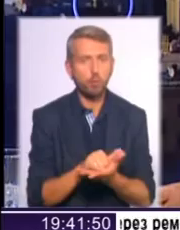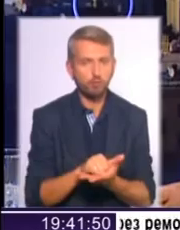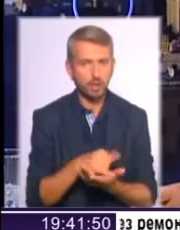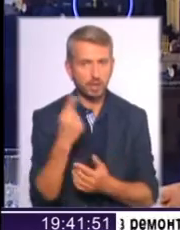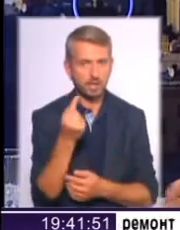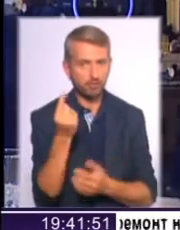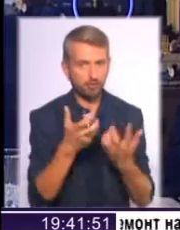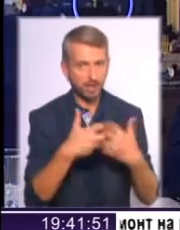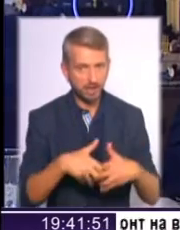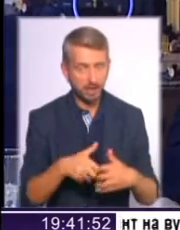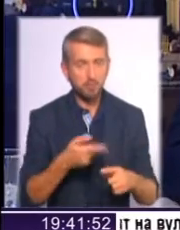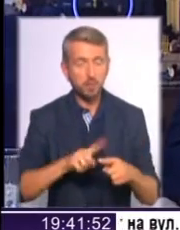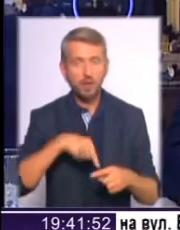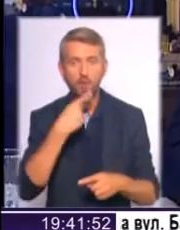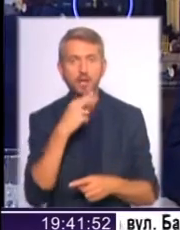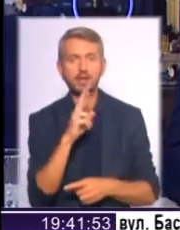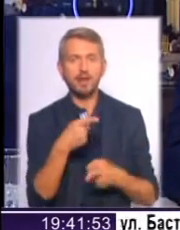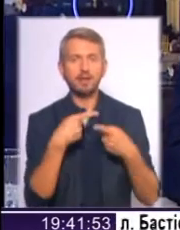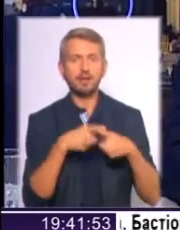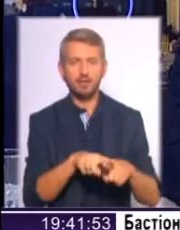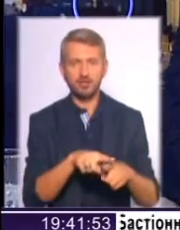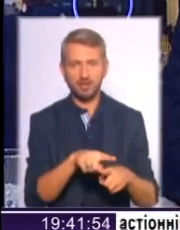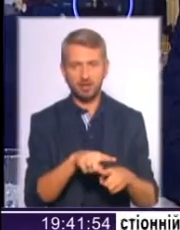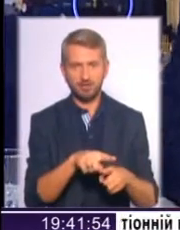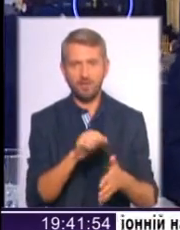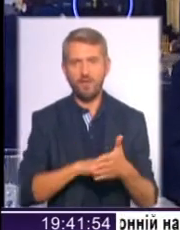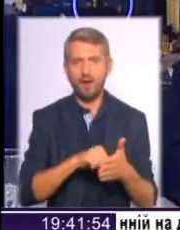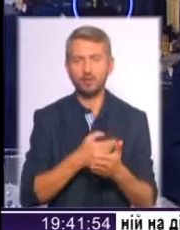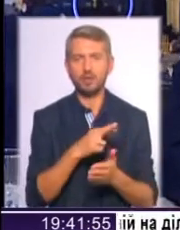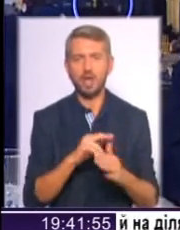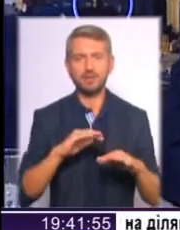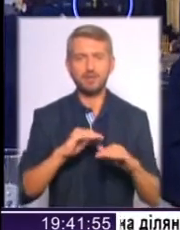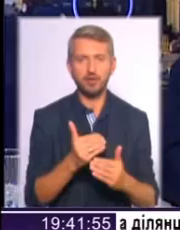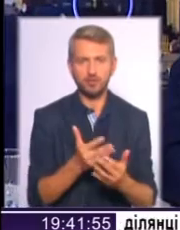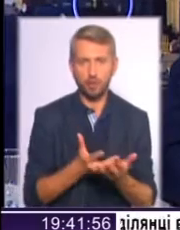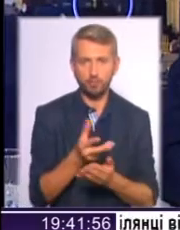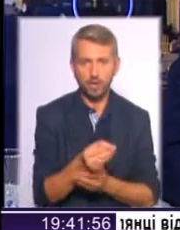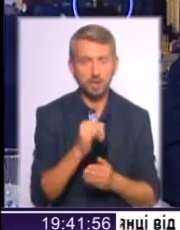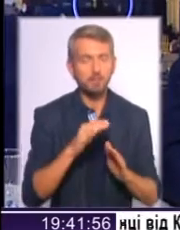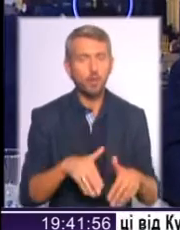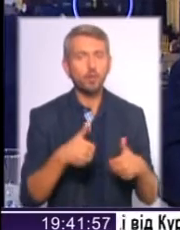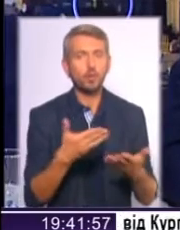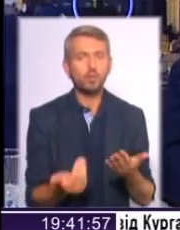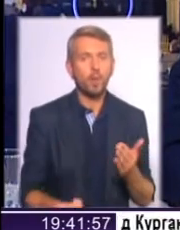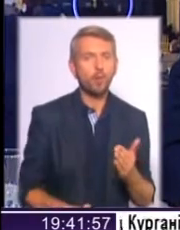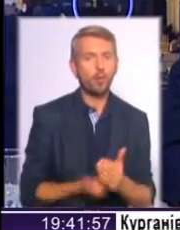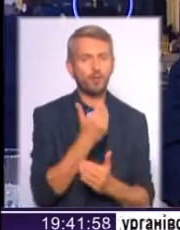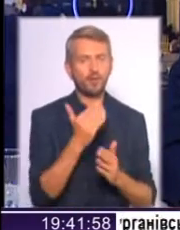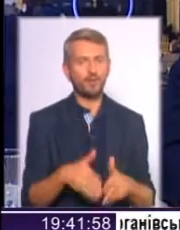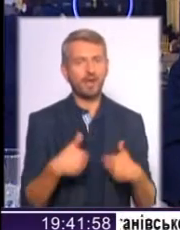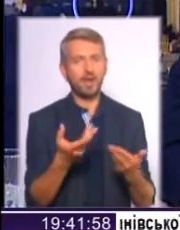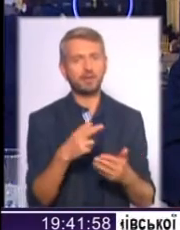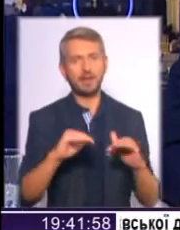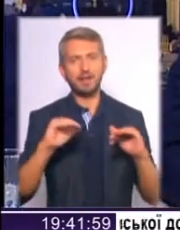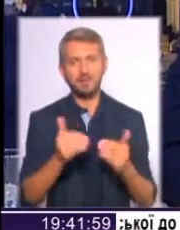ми про це говорили як один з технічних факторів для зменшення оплати. От і пропонуємо нові варіанти для